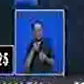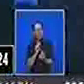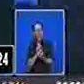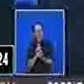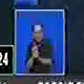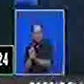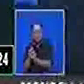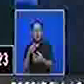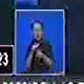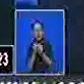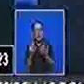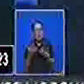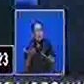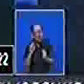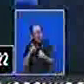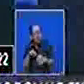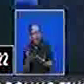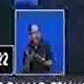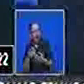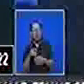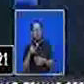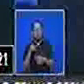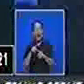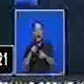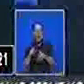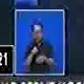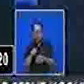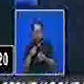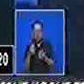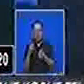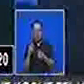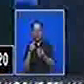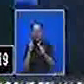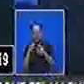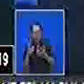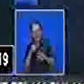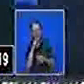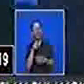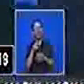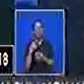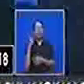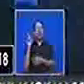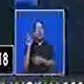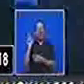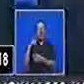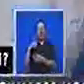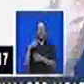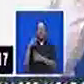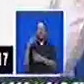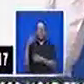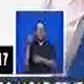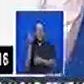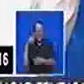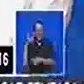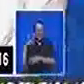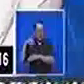setuju. Kalau tidak, nanti cerita seperti reklamasi di DKI. Kita mesti melakukan pendekatan kultural pendekatan sosial kepada masyarakat